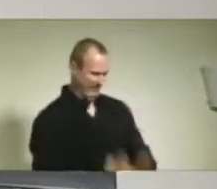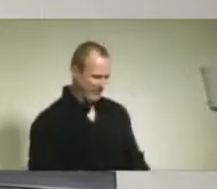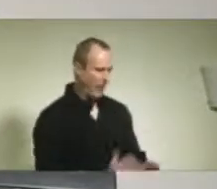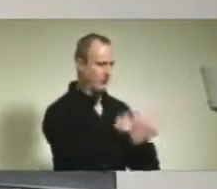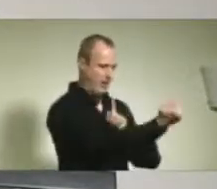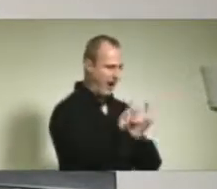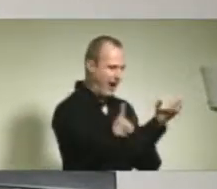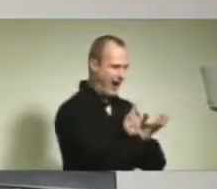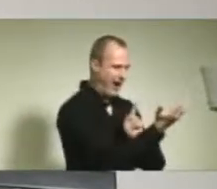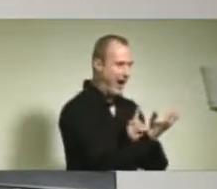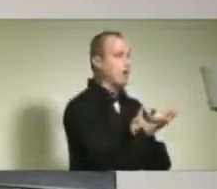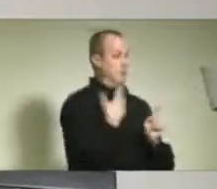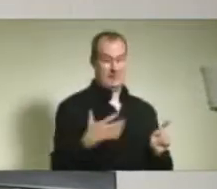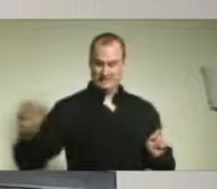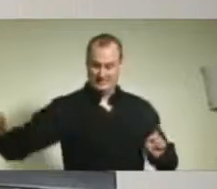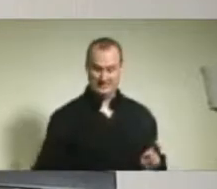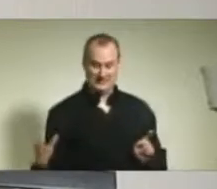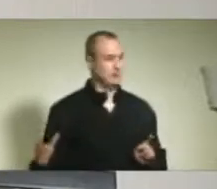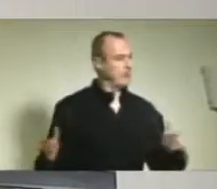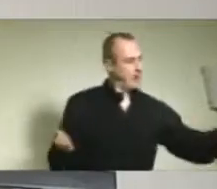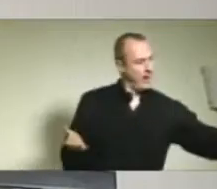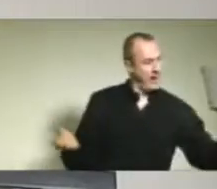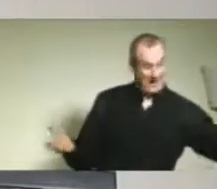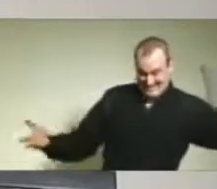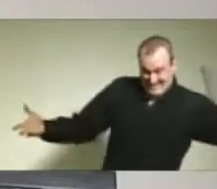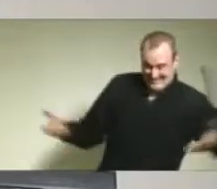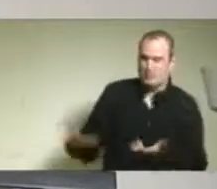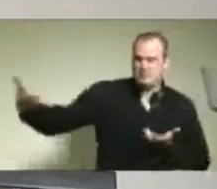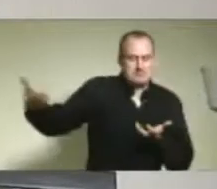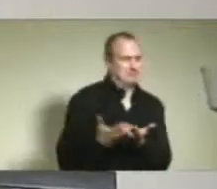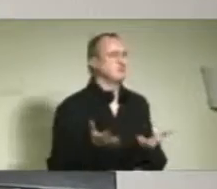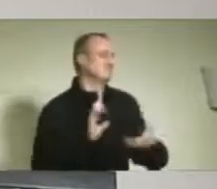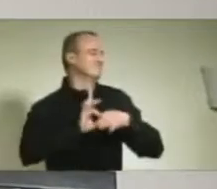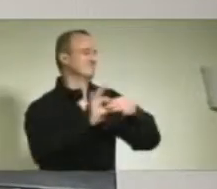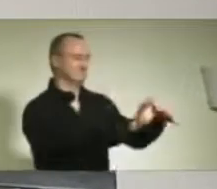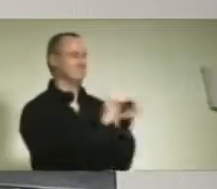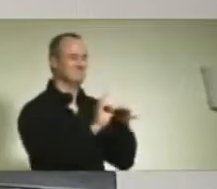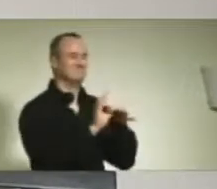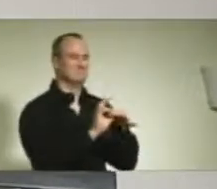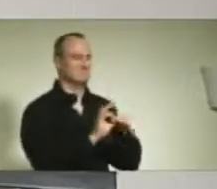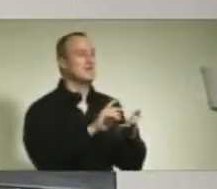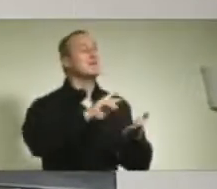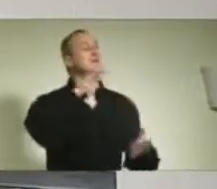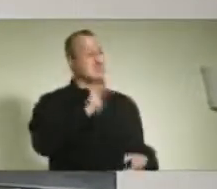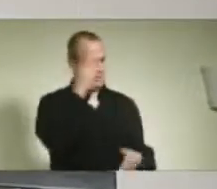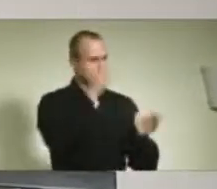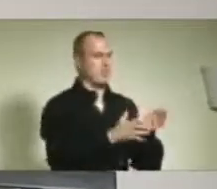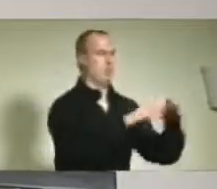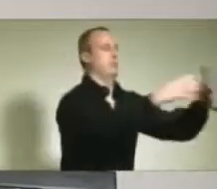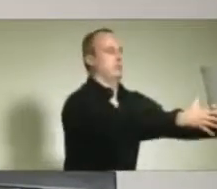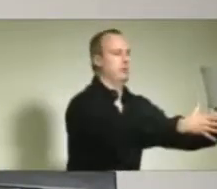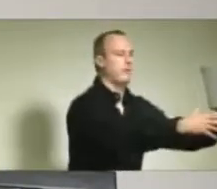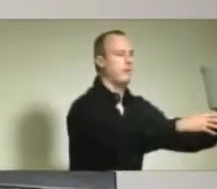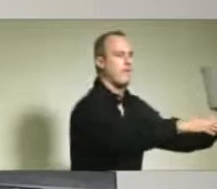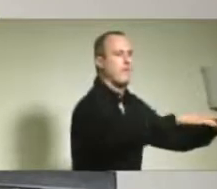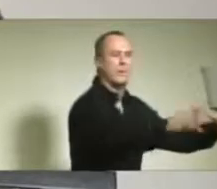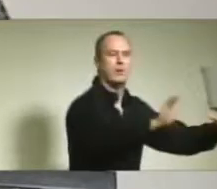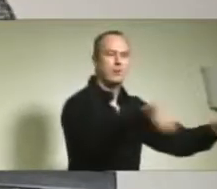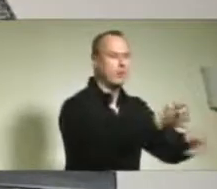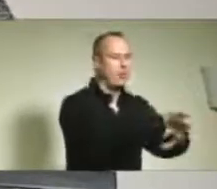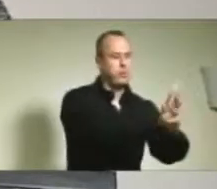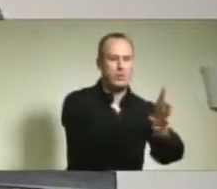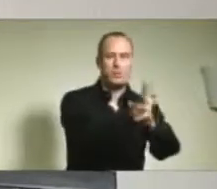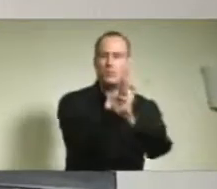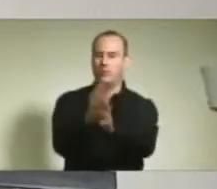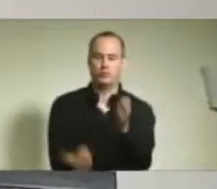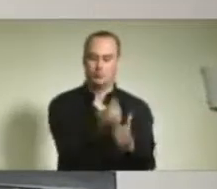c'est là-dessus qu'on gagne des parts de marché aussi, nous, à la banque. Et puis, nous, on est toujours en recherche aussi de solutions originales pour le courrier. Alors,